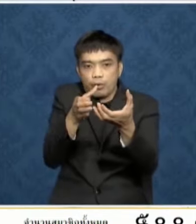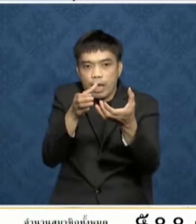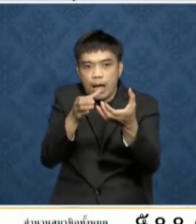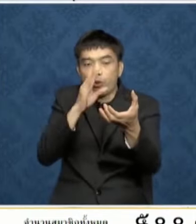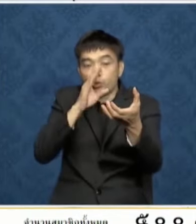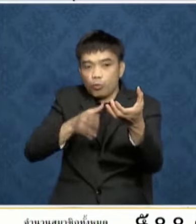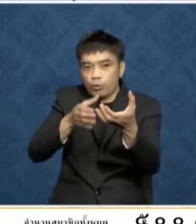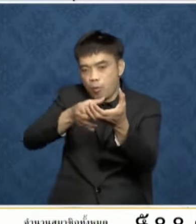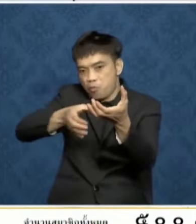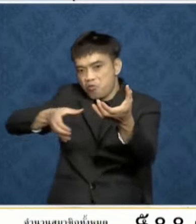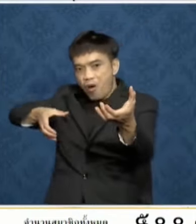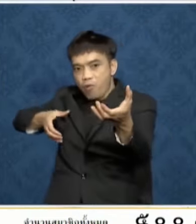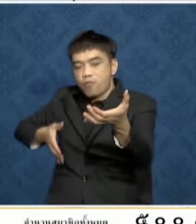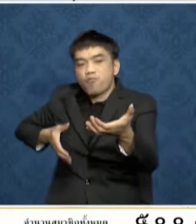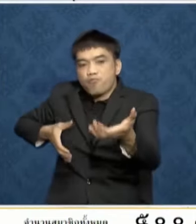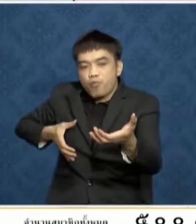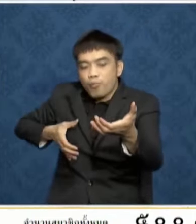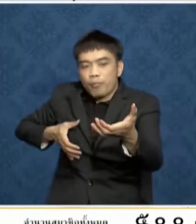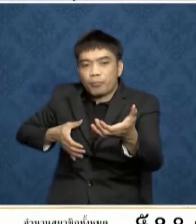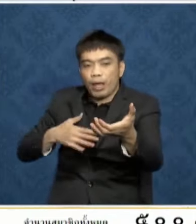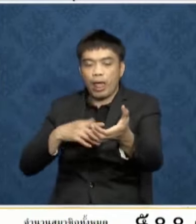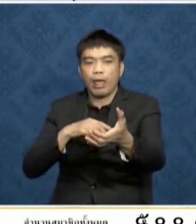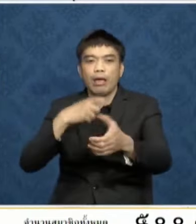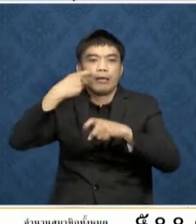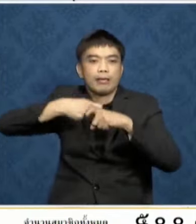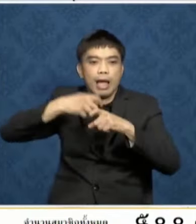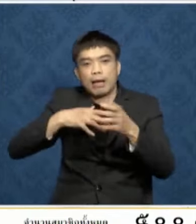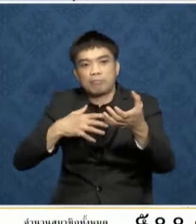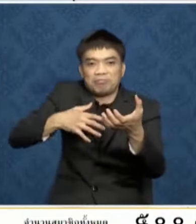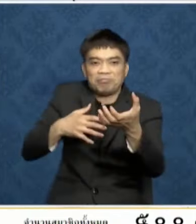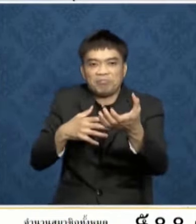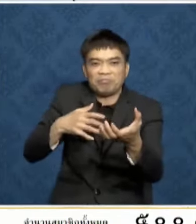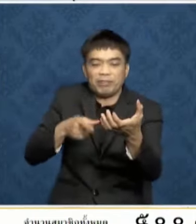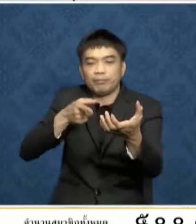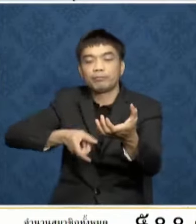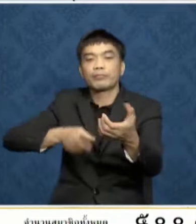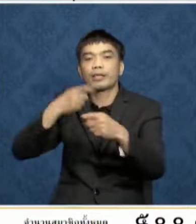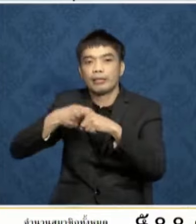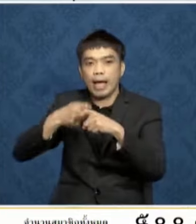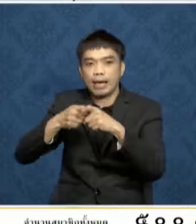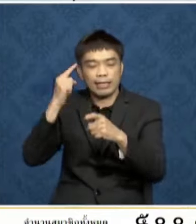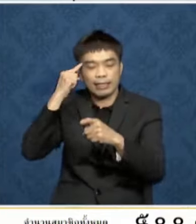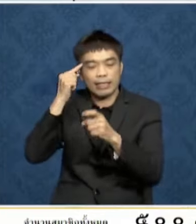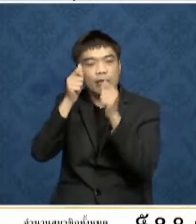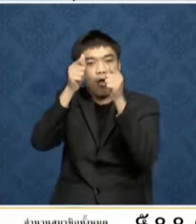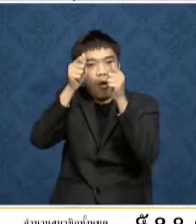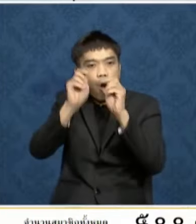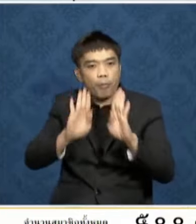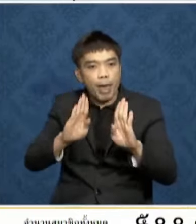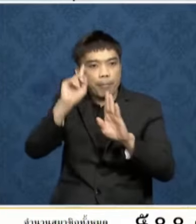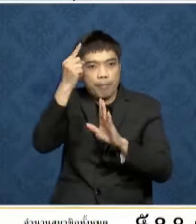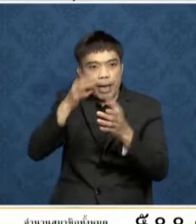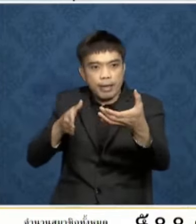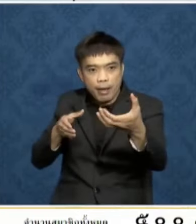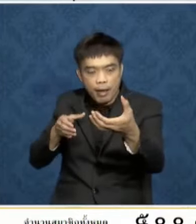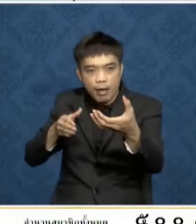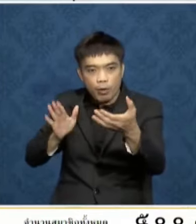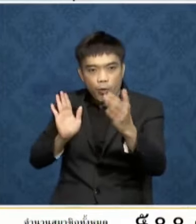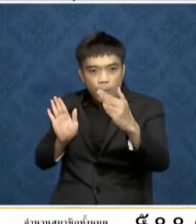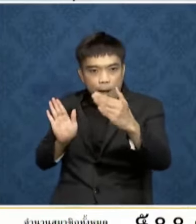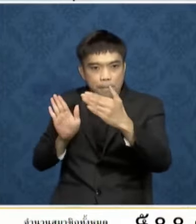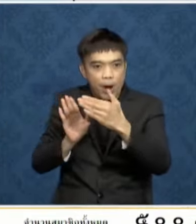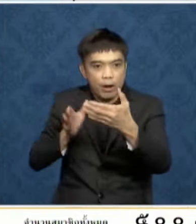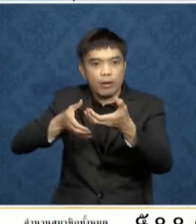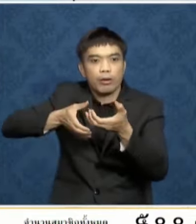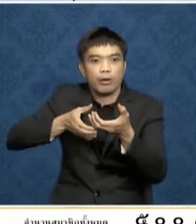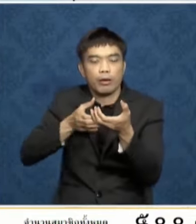ิห่งเพรมพืนทจะจำกัดการใช้ลำกองยาวจึงมากถึได้มีการออกแบปืนลำก้องส้ใหเหกัสถานาการกใช